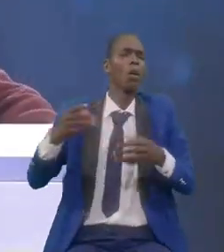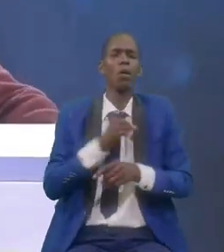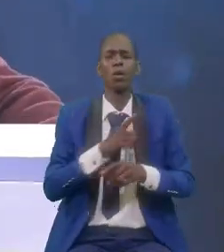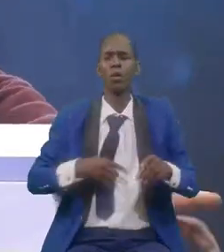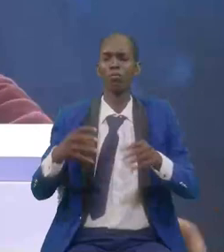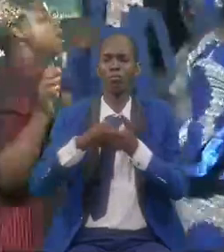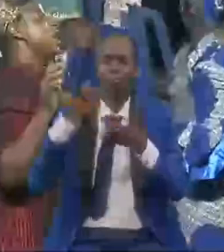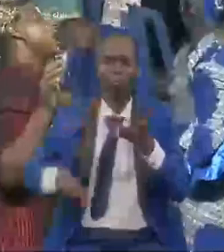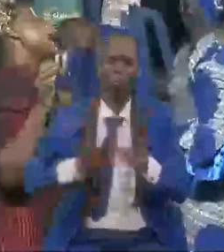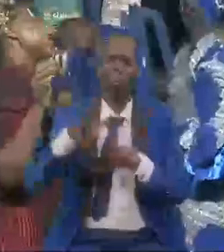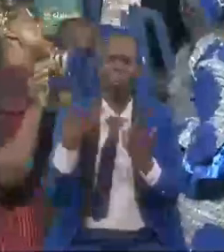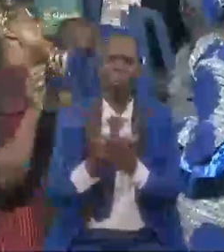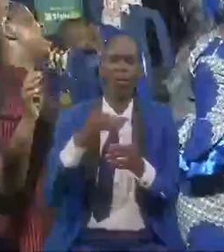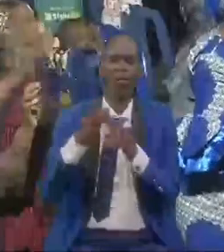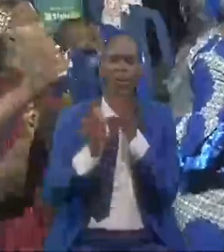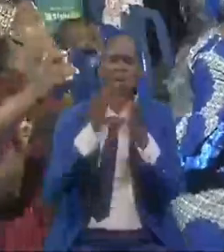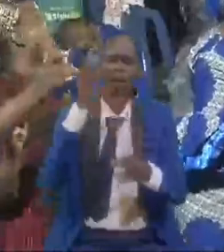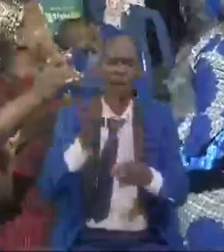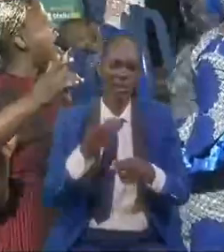au nom de Jésus.